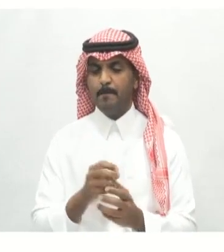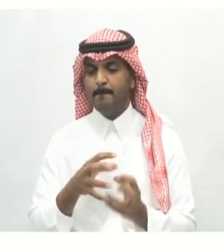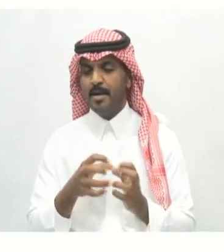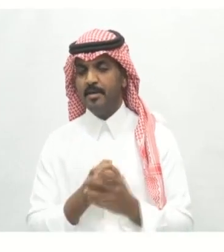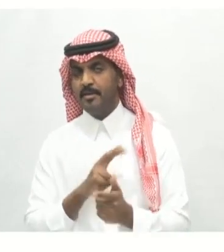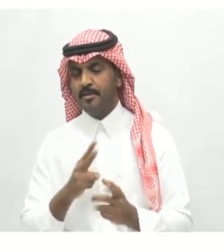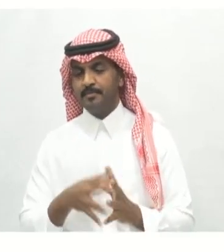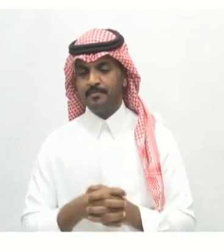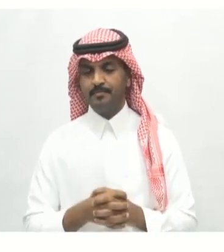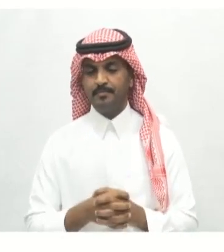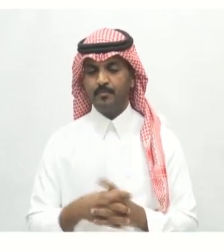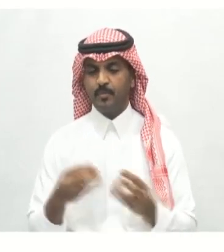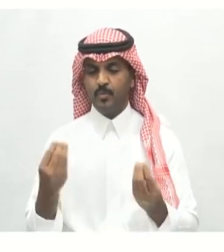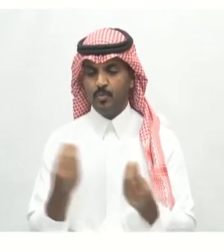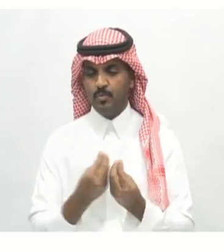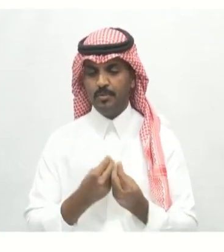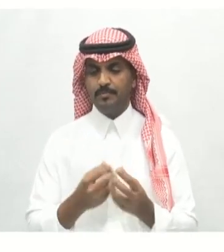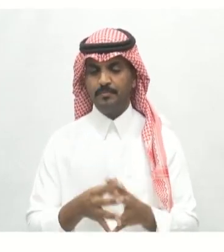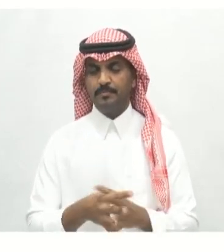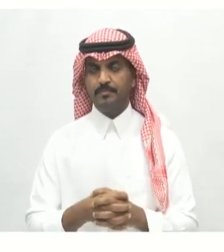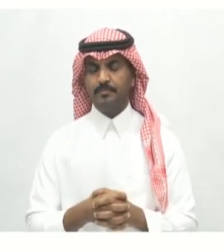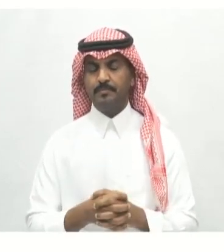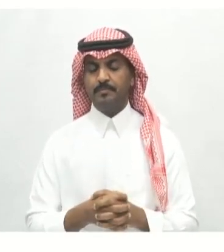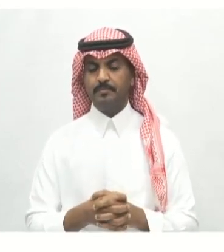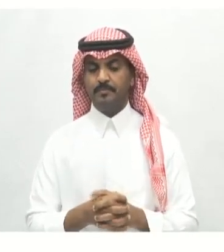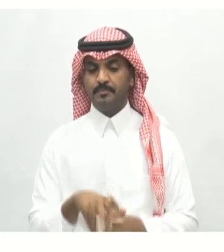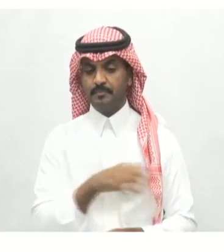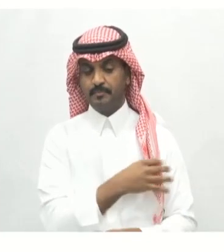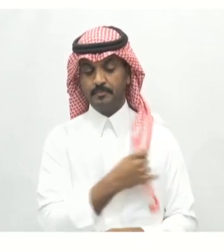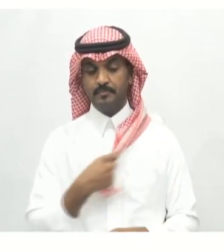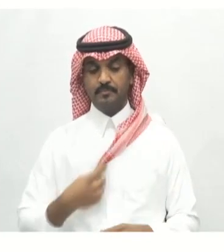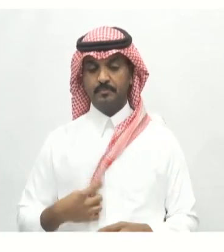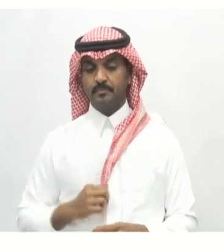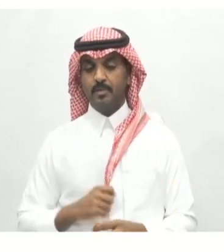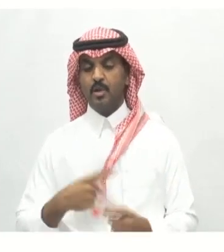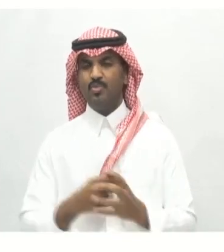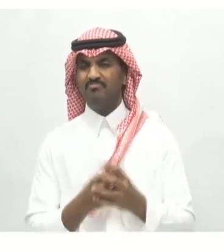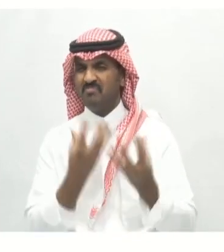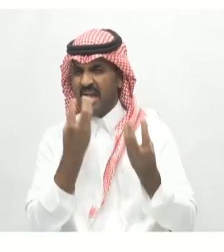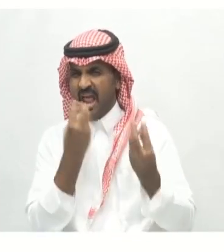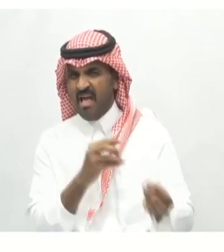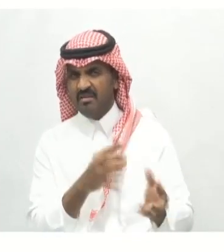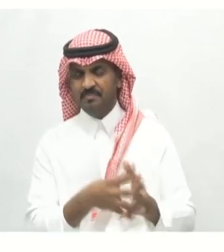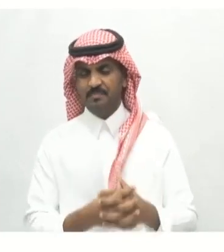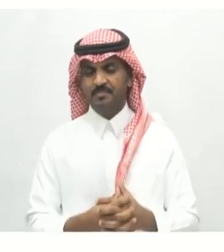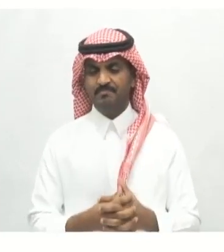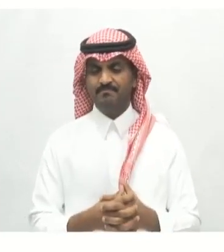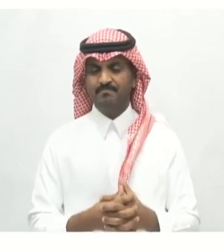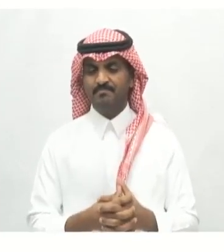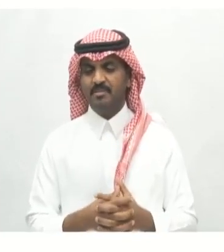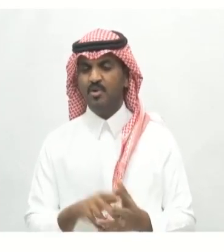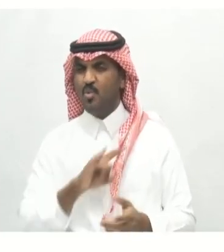اخرى كونوا معي في هذه الصيغ الاول الكراهه قد يكون